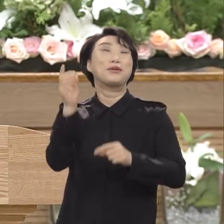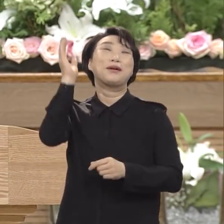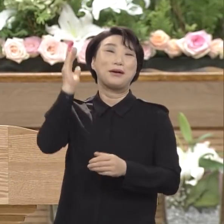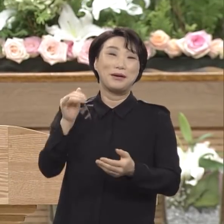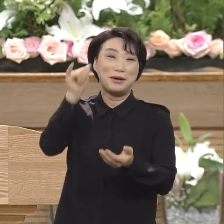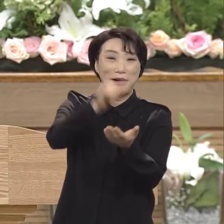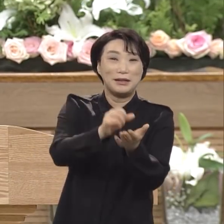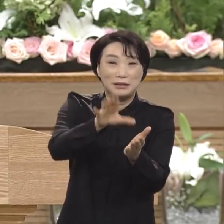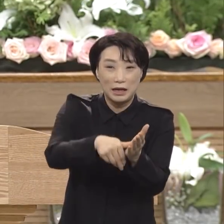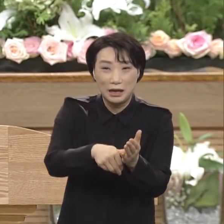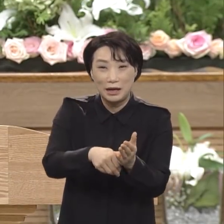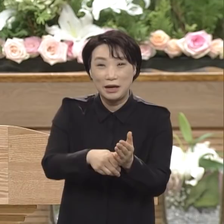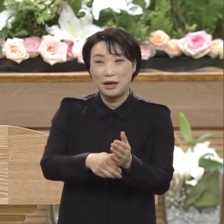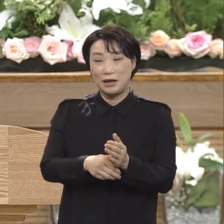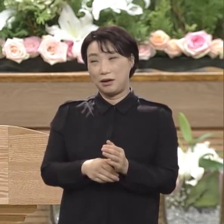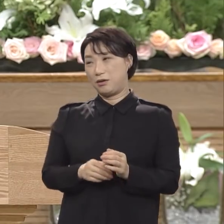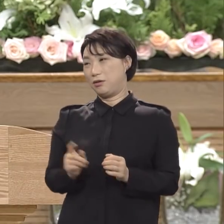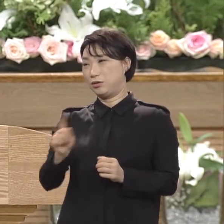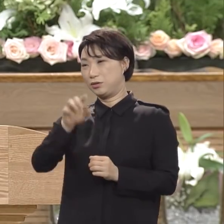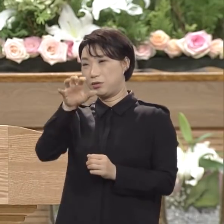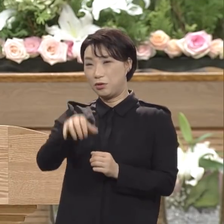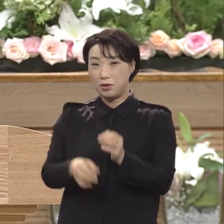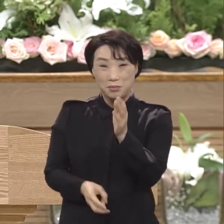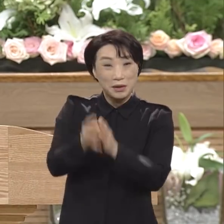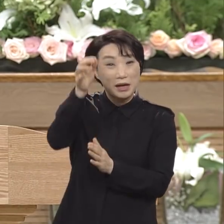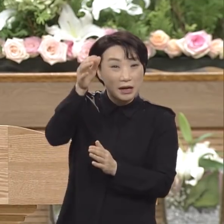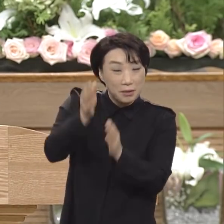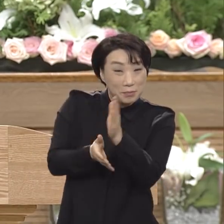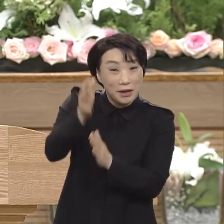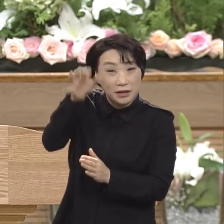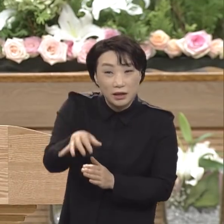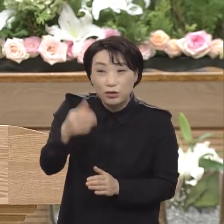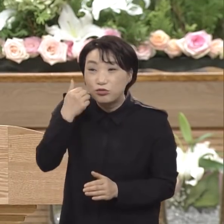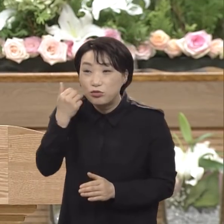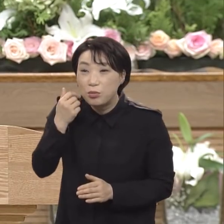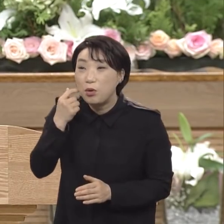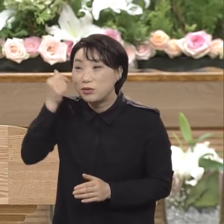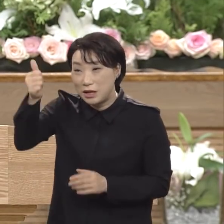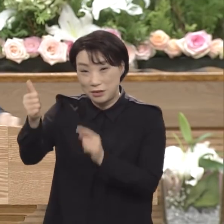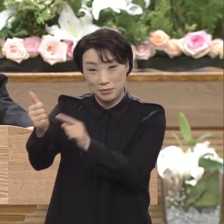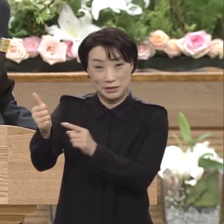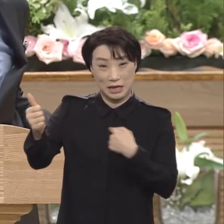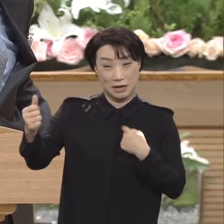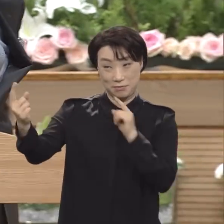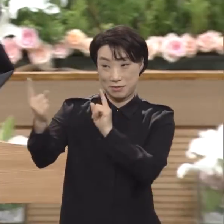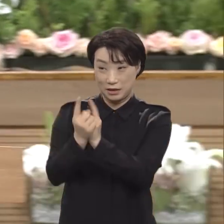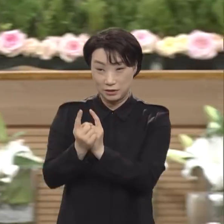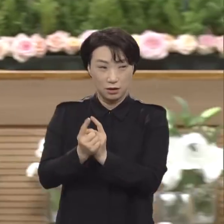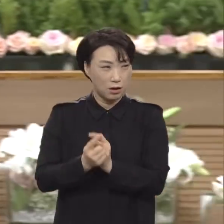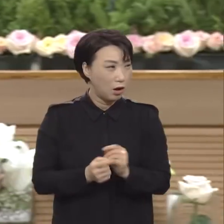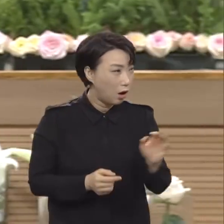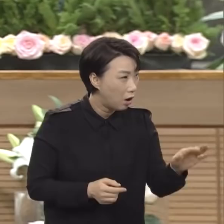이제 빌딩에서 어떤 목사님을 만났어요. 아니